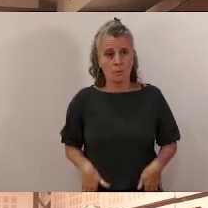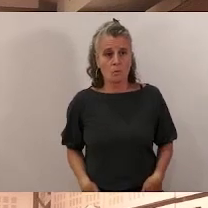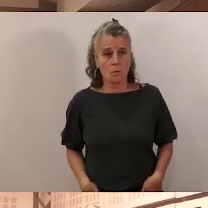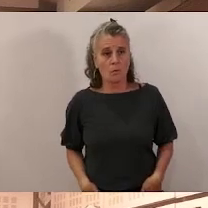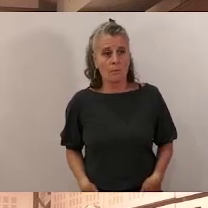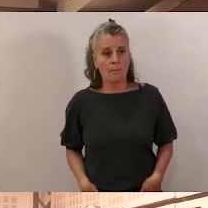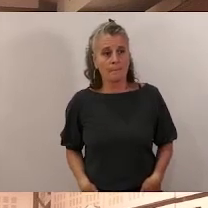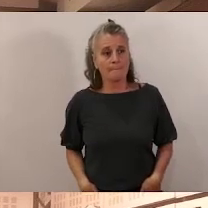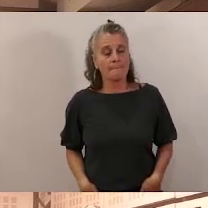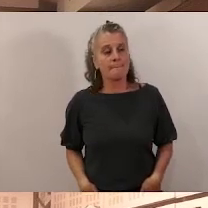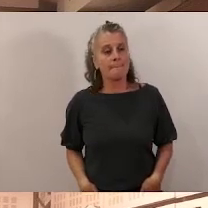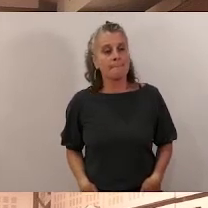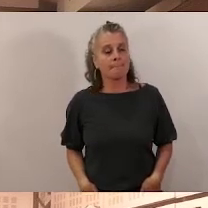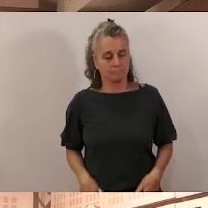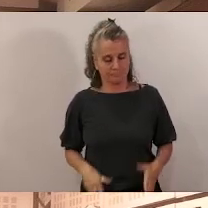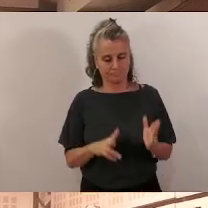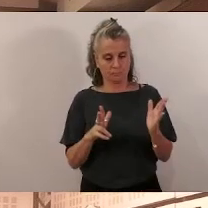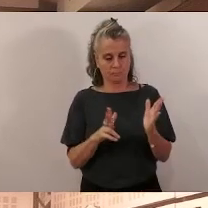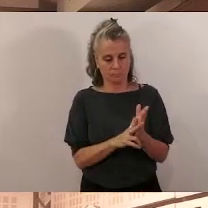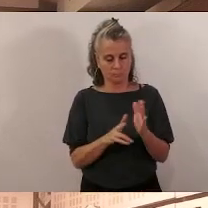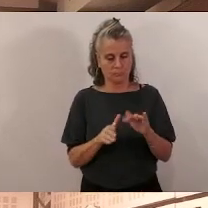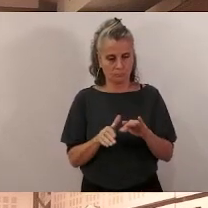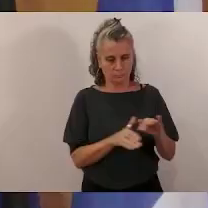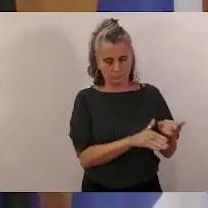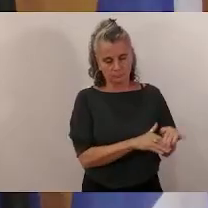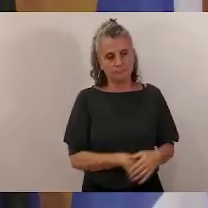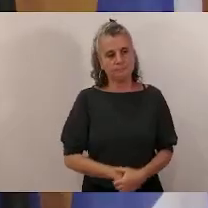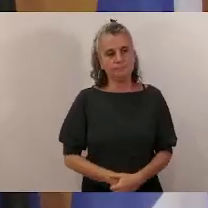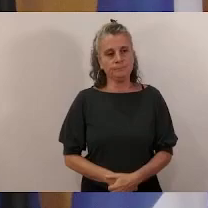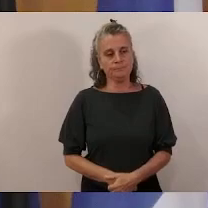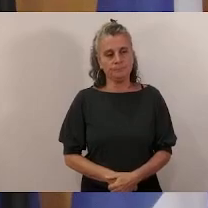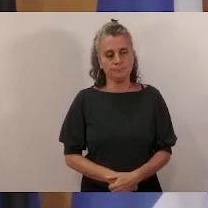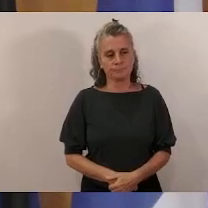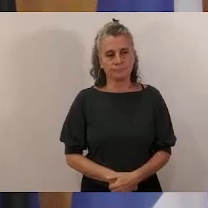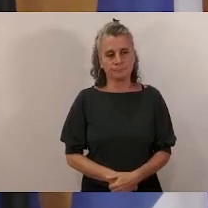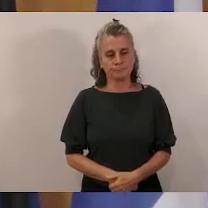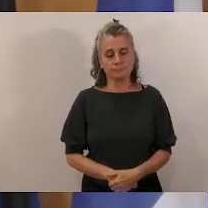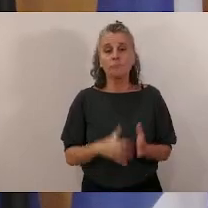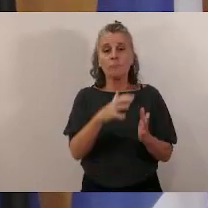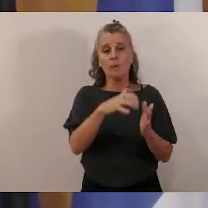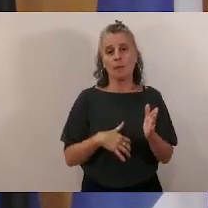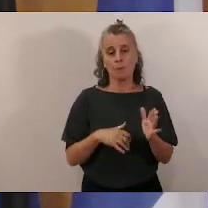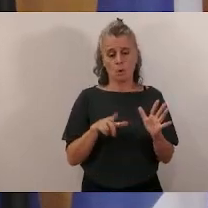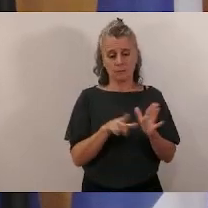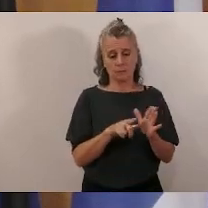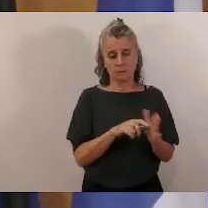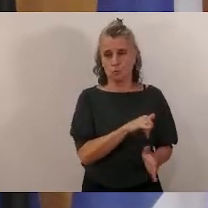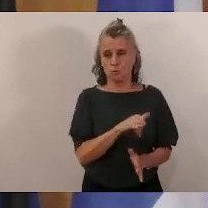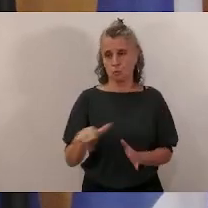abstentions ? Avis favorable du Conseil. Du rapport 17 au 19, Monsieur Sauré.